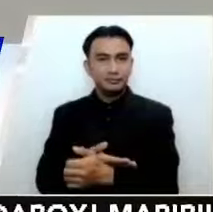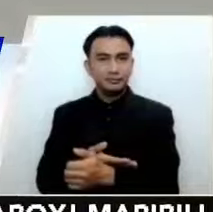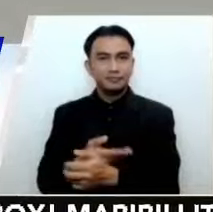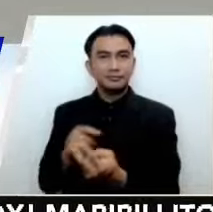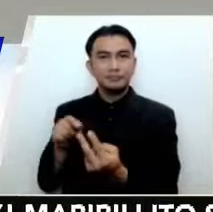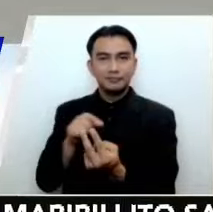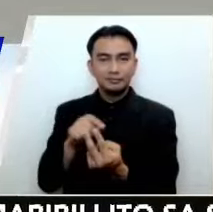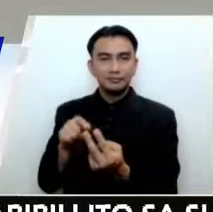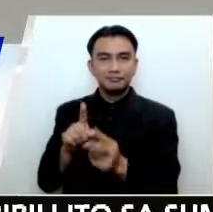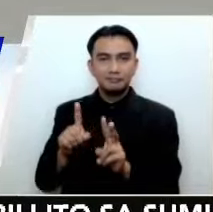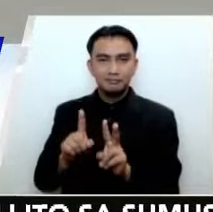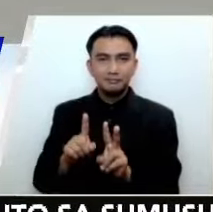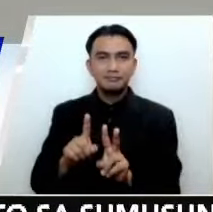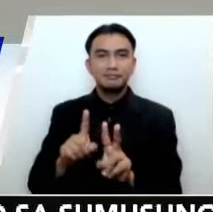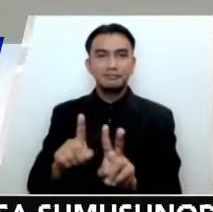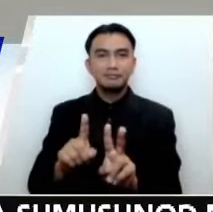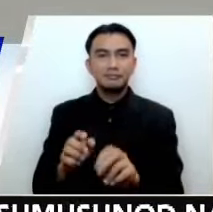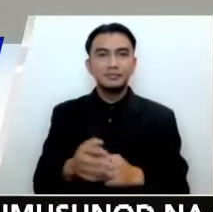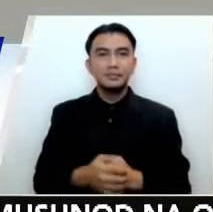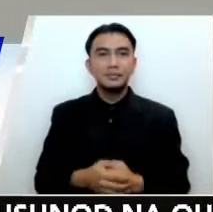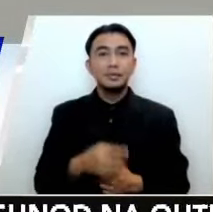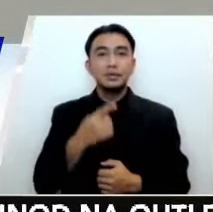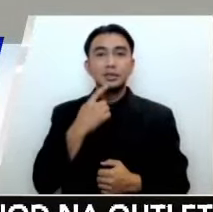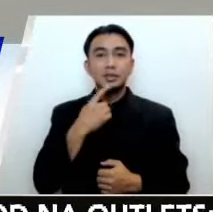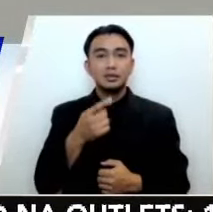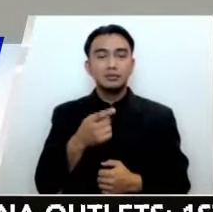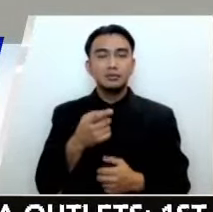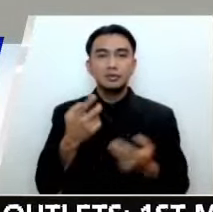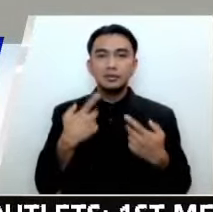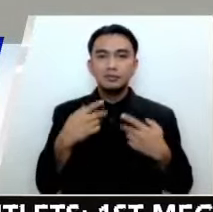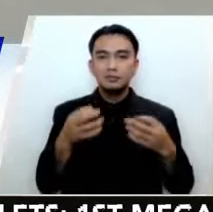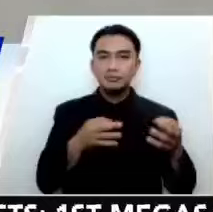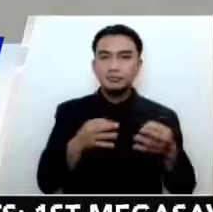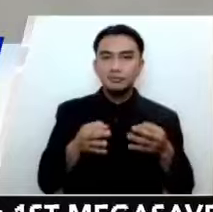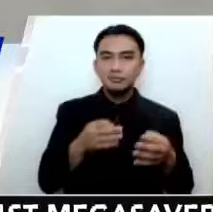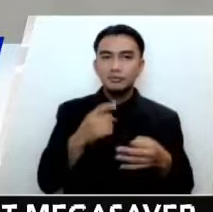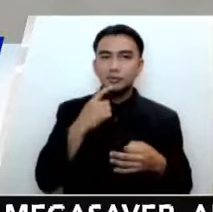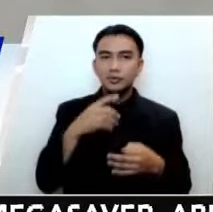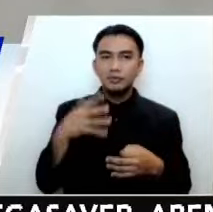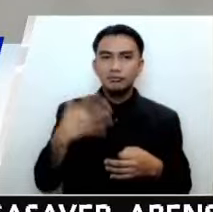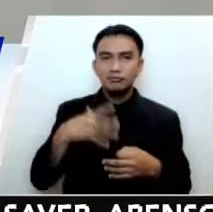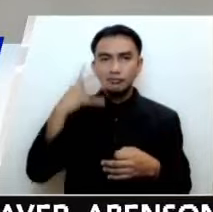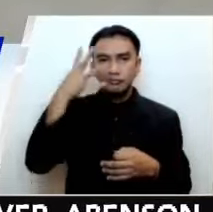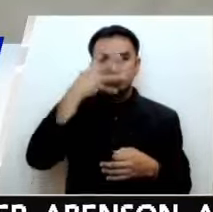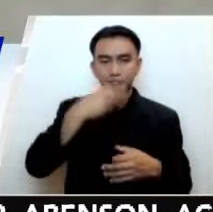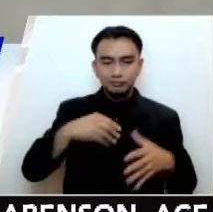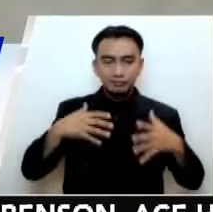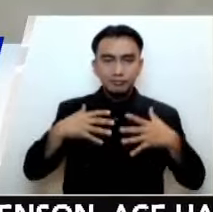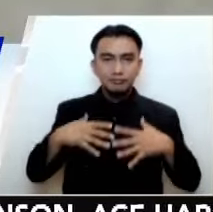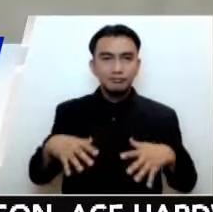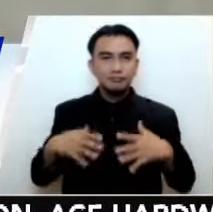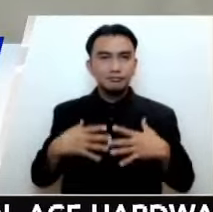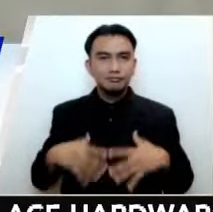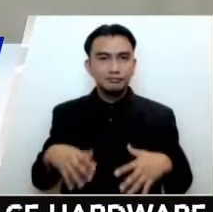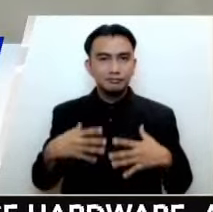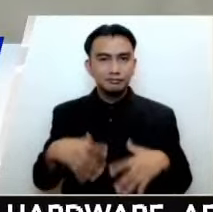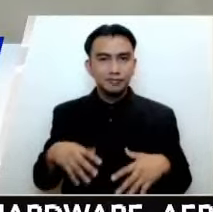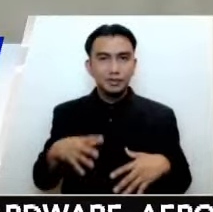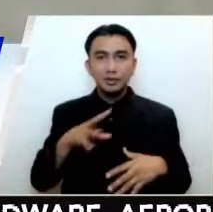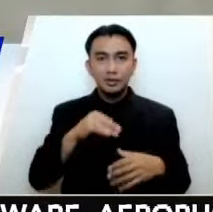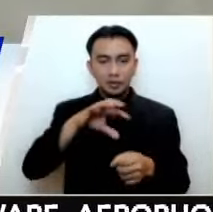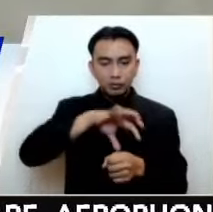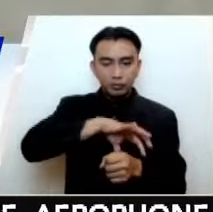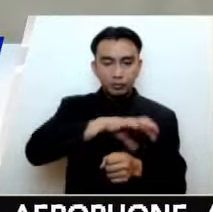Sa post ng Harper's Bazaar, Singapore, very intricate ang details ng elegant couture gown at bouquet ni Heart. Ang